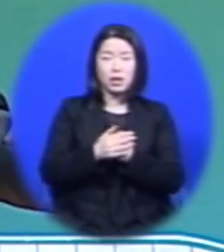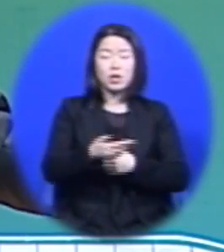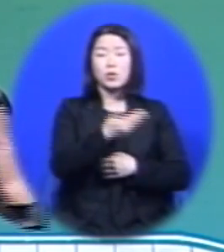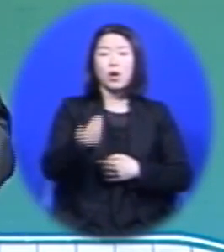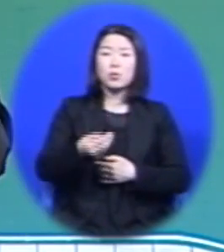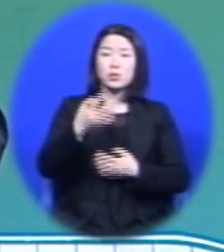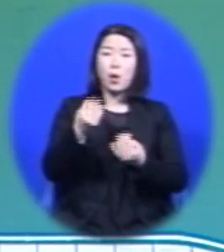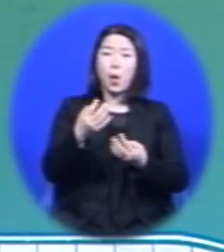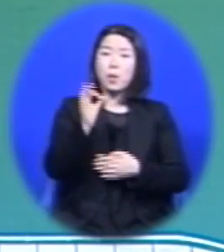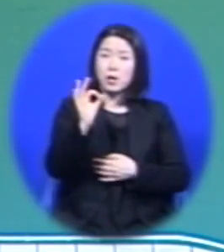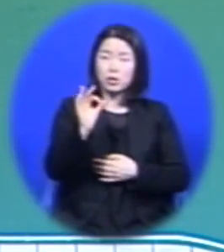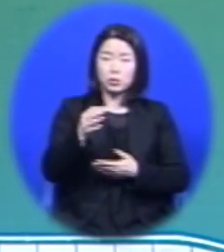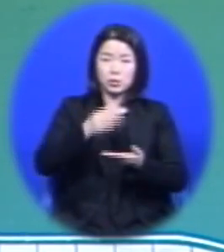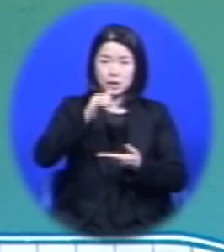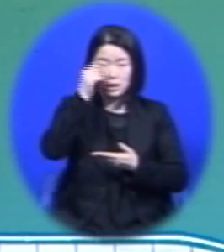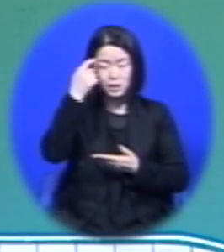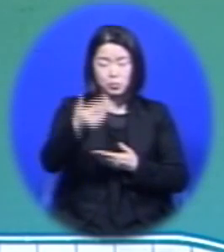같아요?